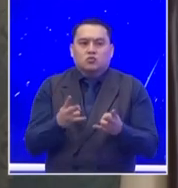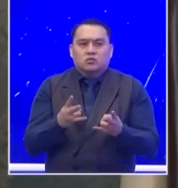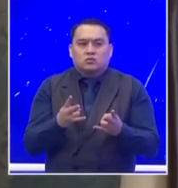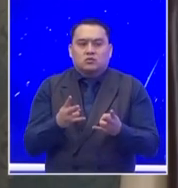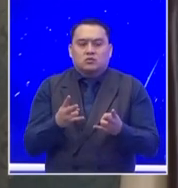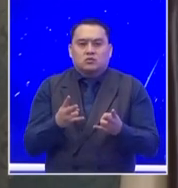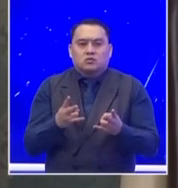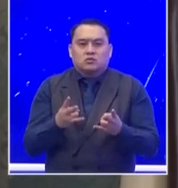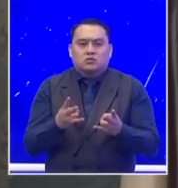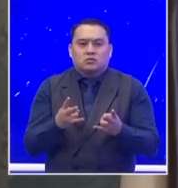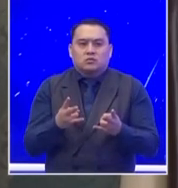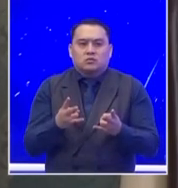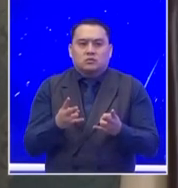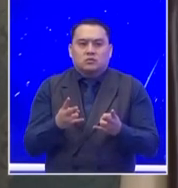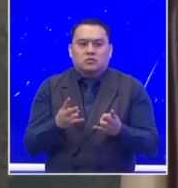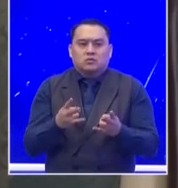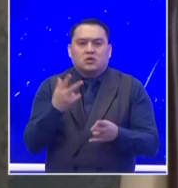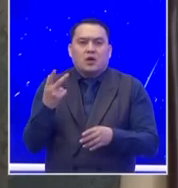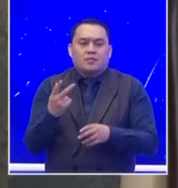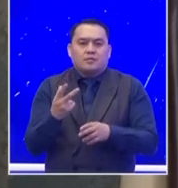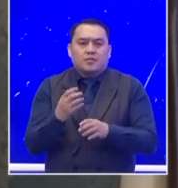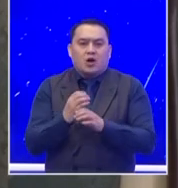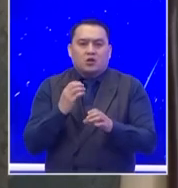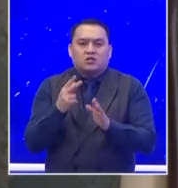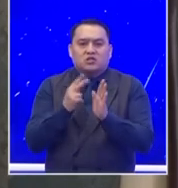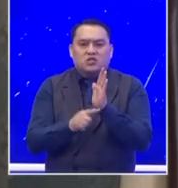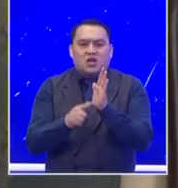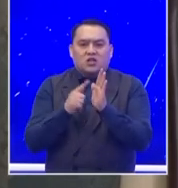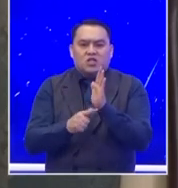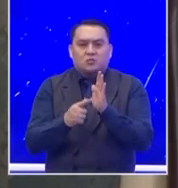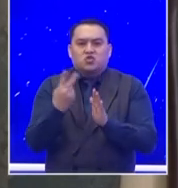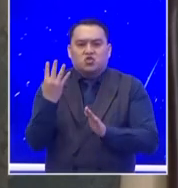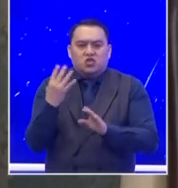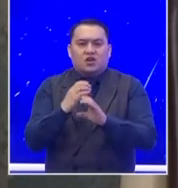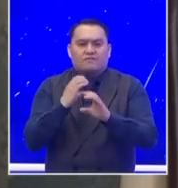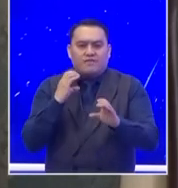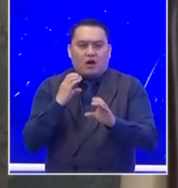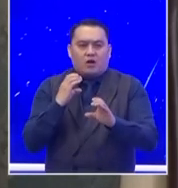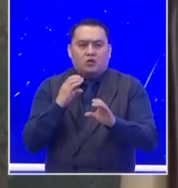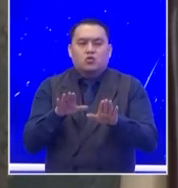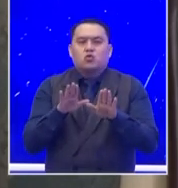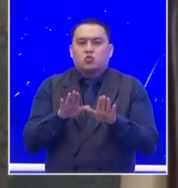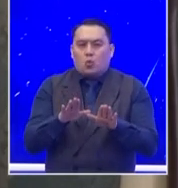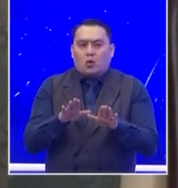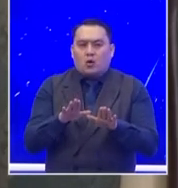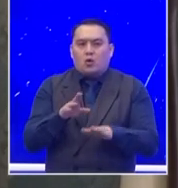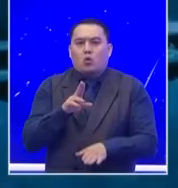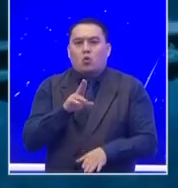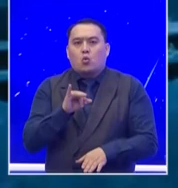Заводили, да, 2 паровоза, 74 вагона. Это азиары, только